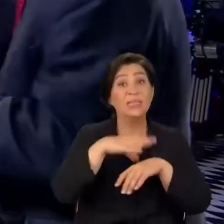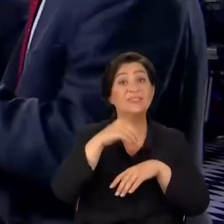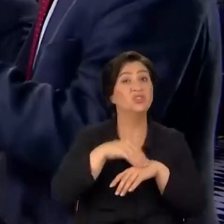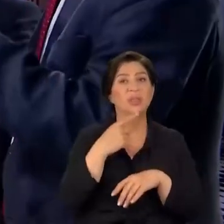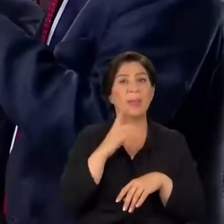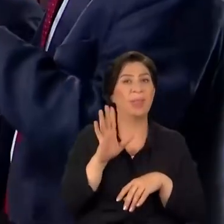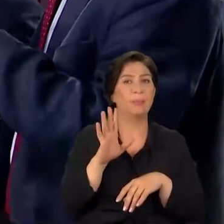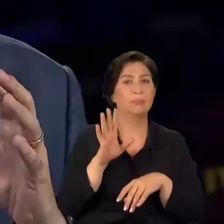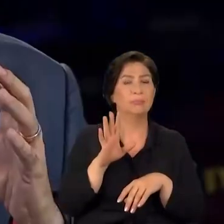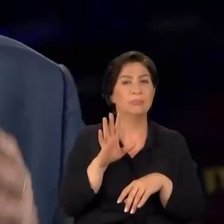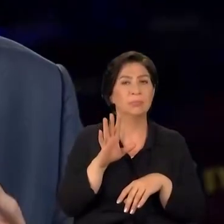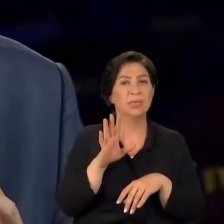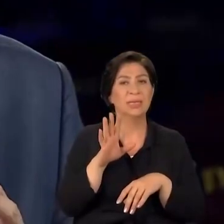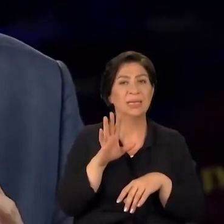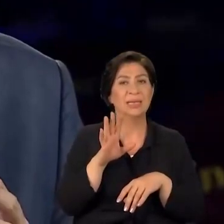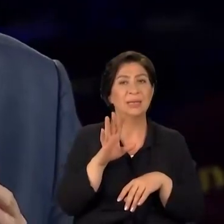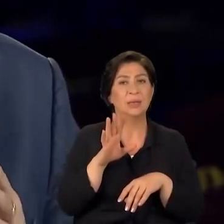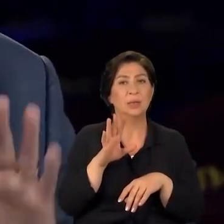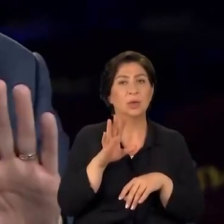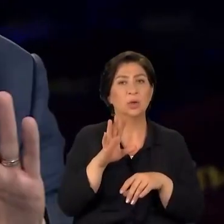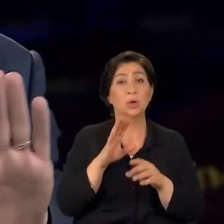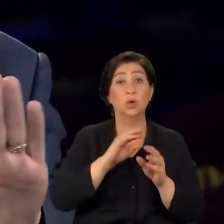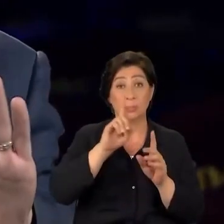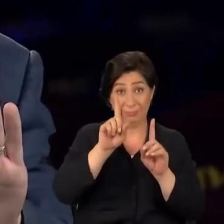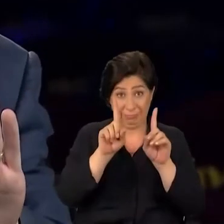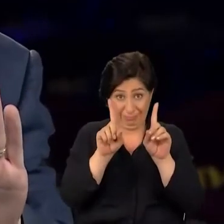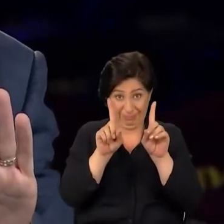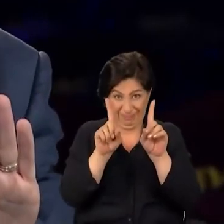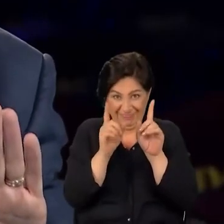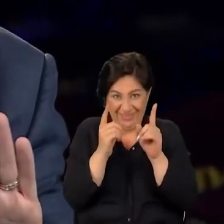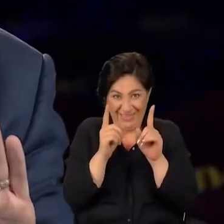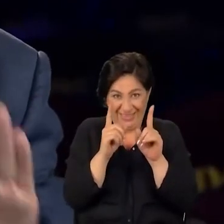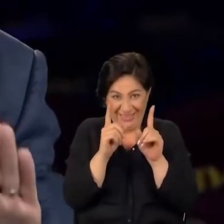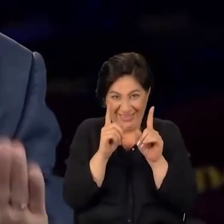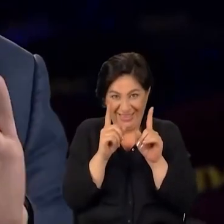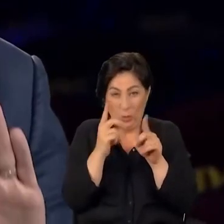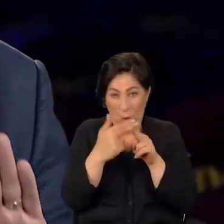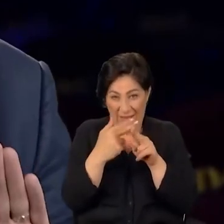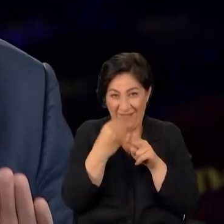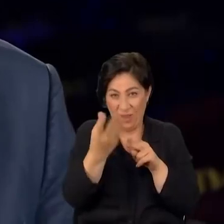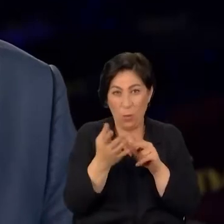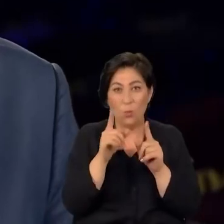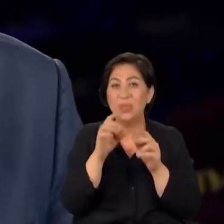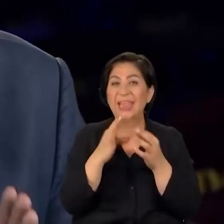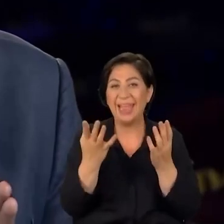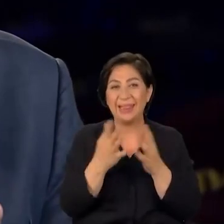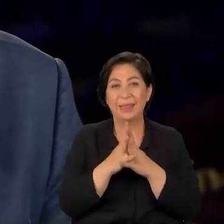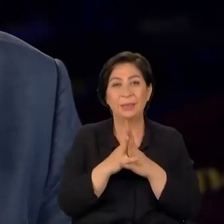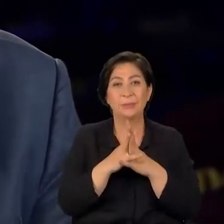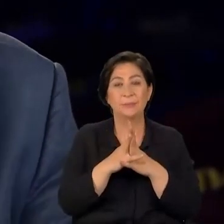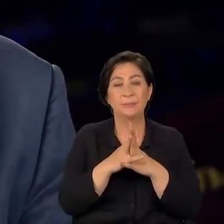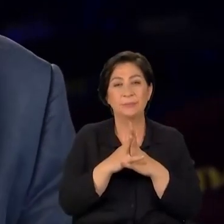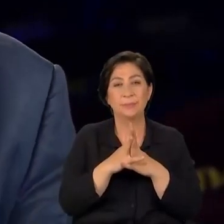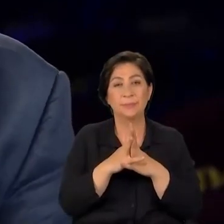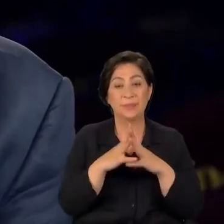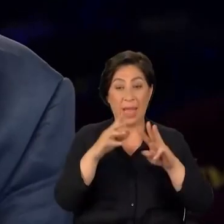demiyorum. Şey şu anda örneğin... Göç meselesi nasıl hallolacak? Yok bir dakika, bunu şöyle, bu örneği şu nedenle verdim.